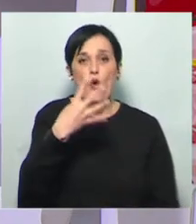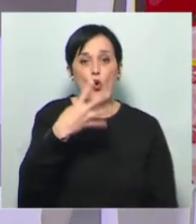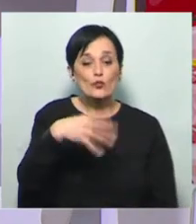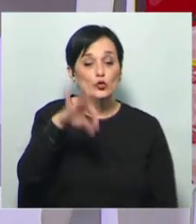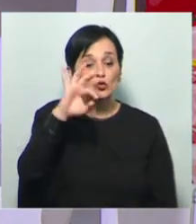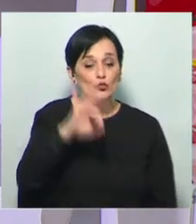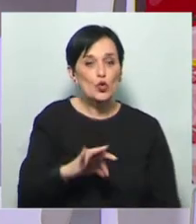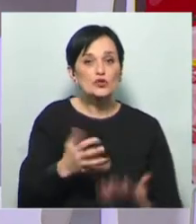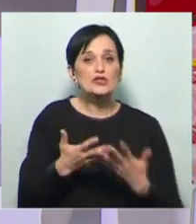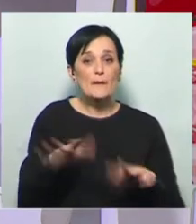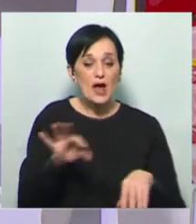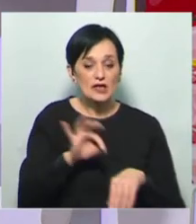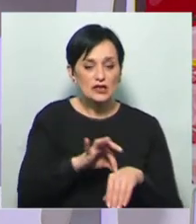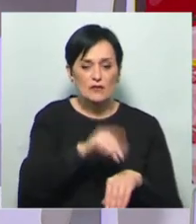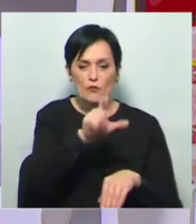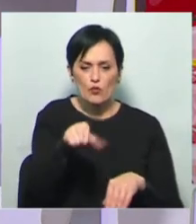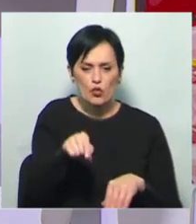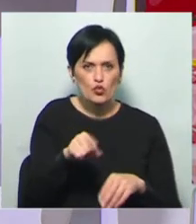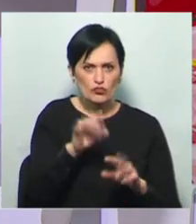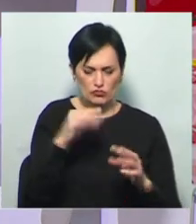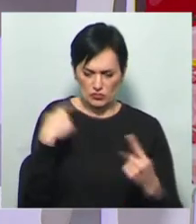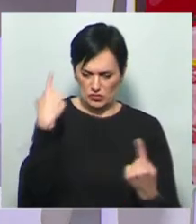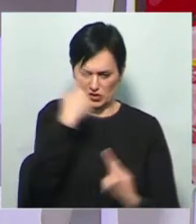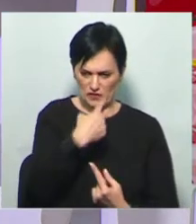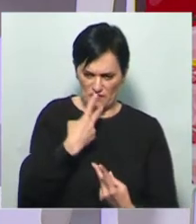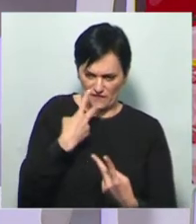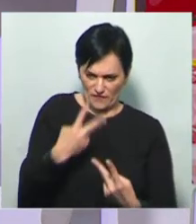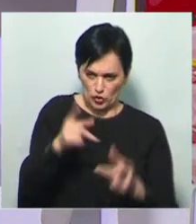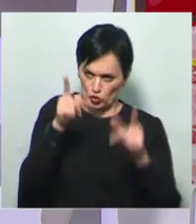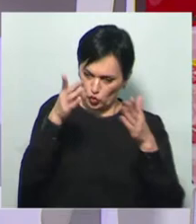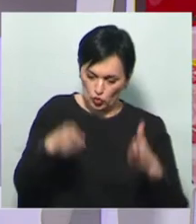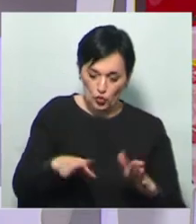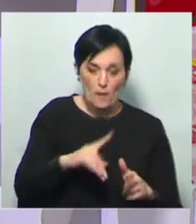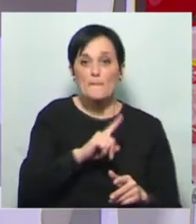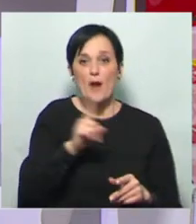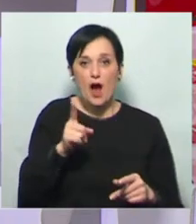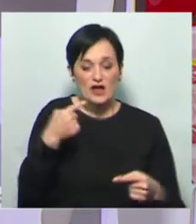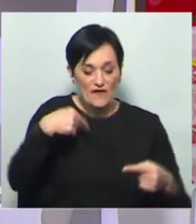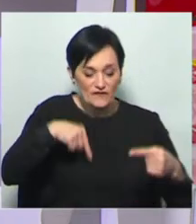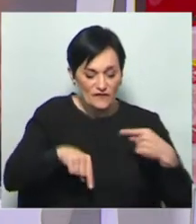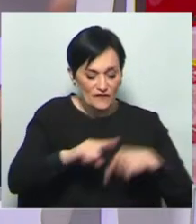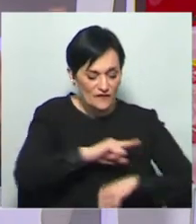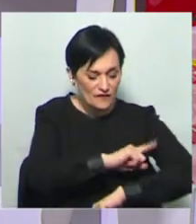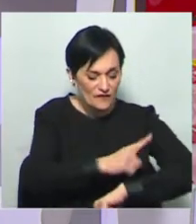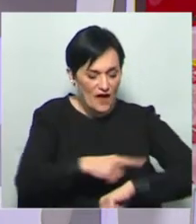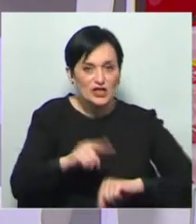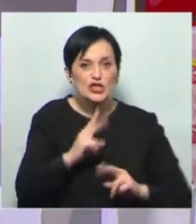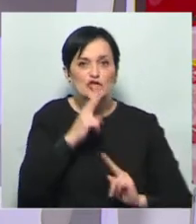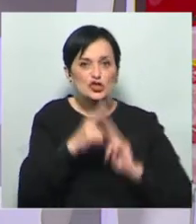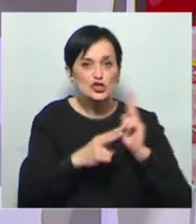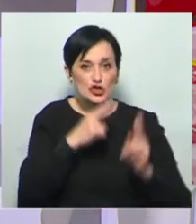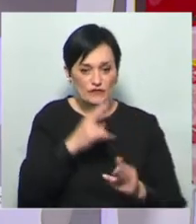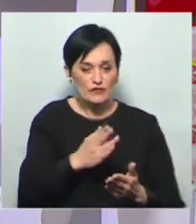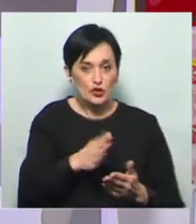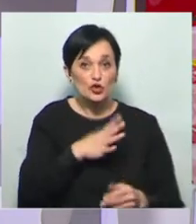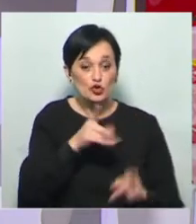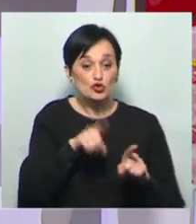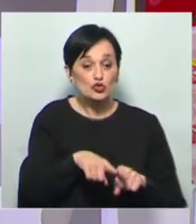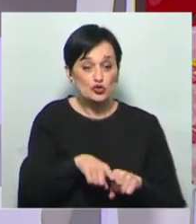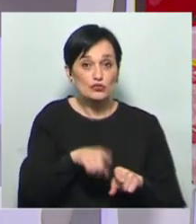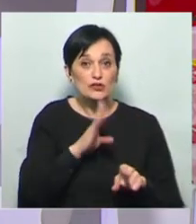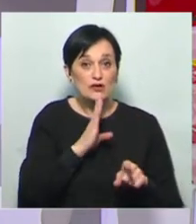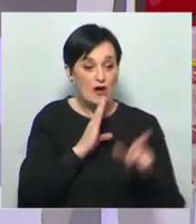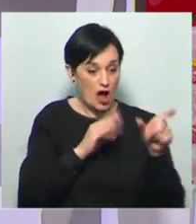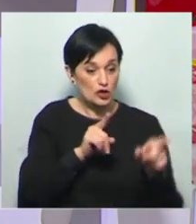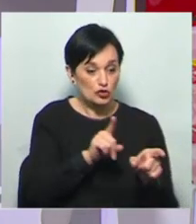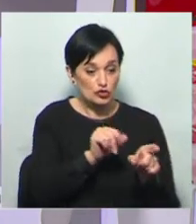იყვნენ პაციენტები, რომელთაც არ ჰქონდათ არავითარი ვიზუალური მანიფესტაცია, მაგრამ ჰქონდათ ჩვეულებრივი ვენური პრობლემები. ამიტომ ეს ქალბატონი შეიძლება ყოფილიყო